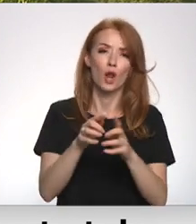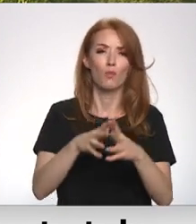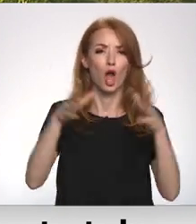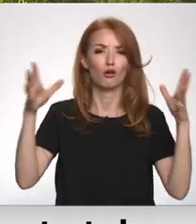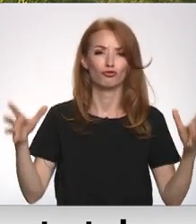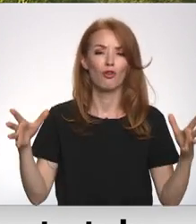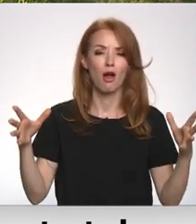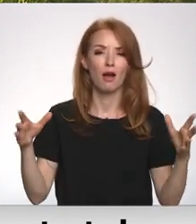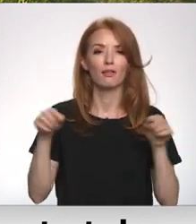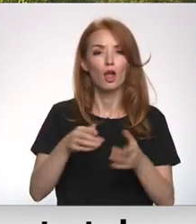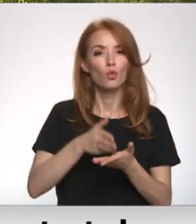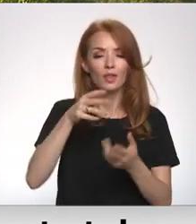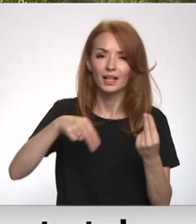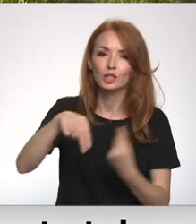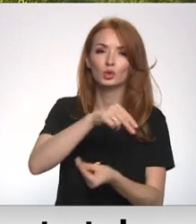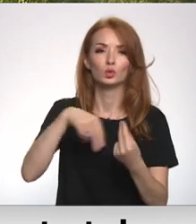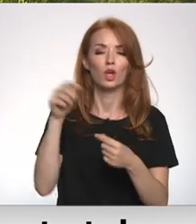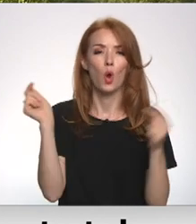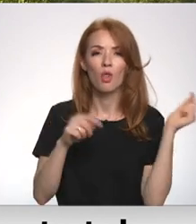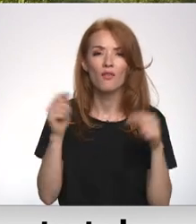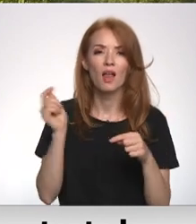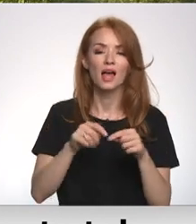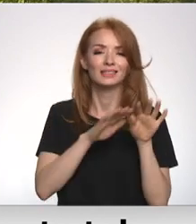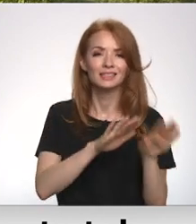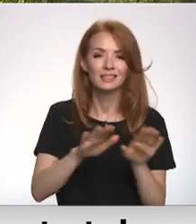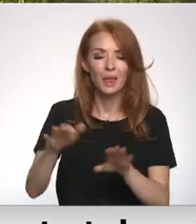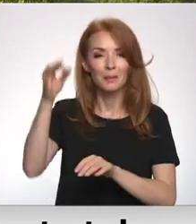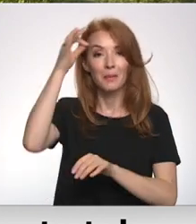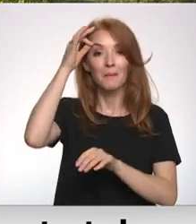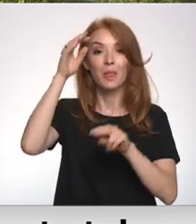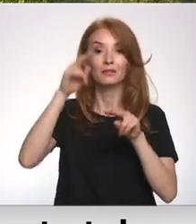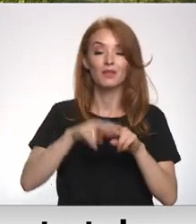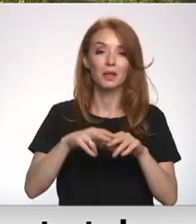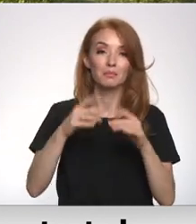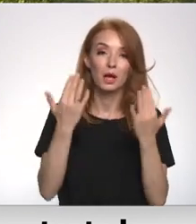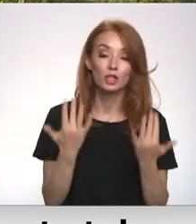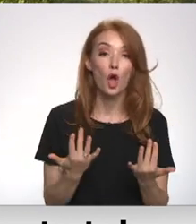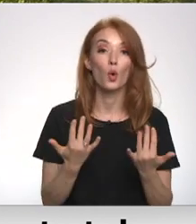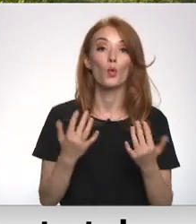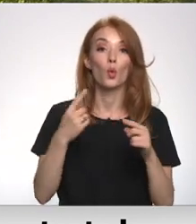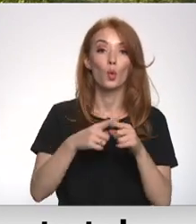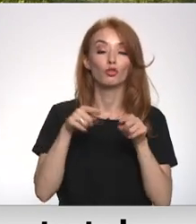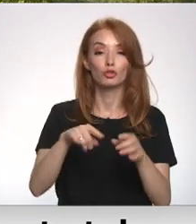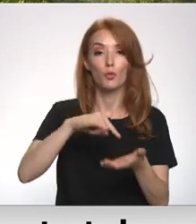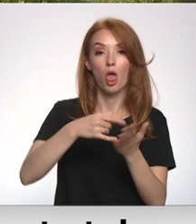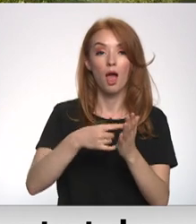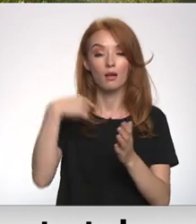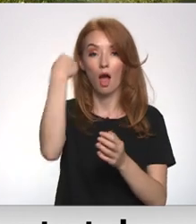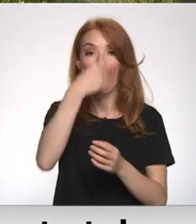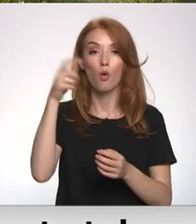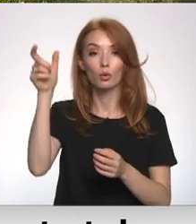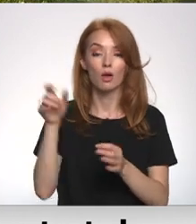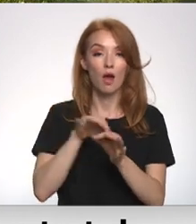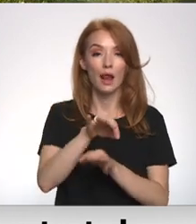notiks gan diskusijas, konferences, izstādes, piemiņas, pasākumi. Un saieta nama projekta autors ir